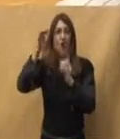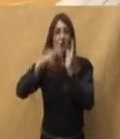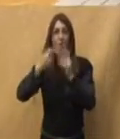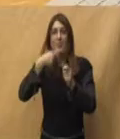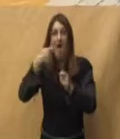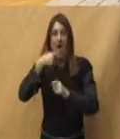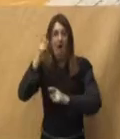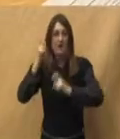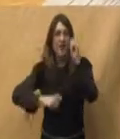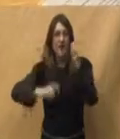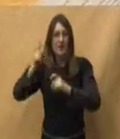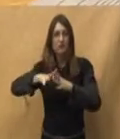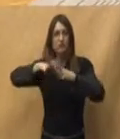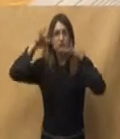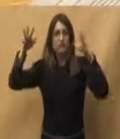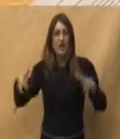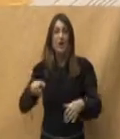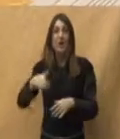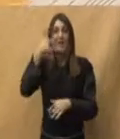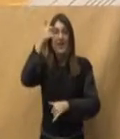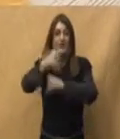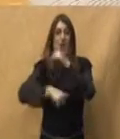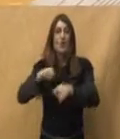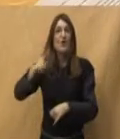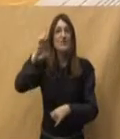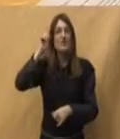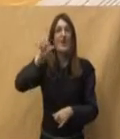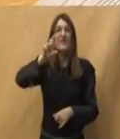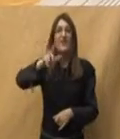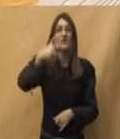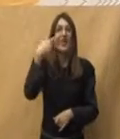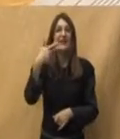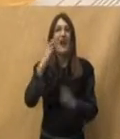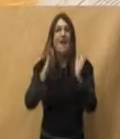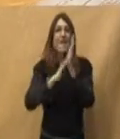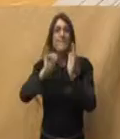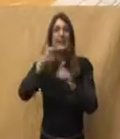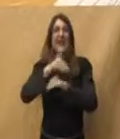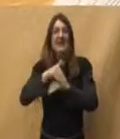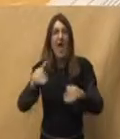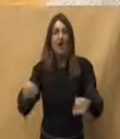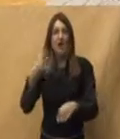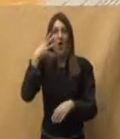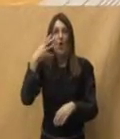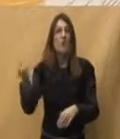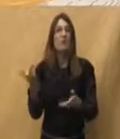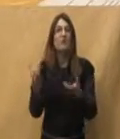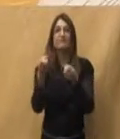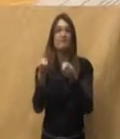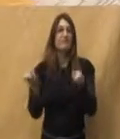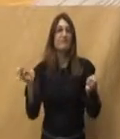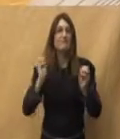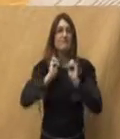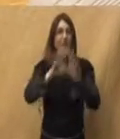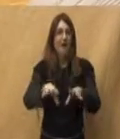koji imaju nešto, i da je to godišnje 230 milijarda kuna koje se bace,